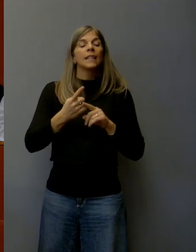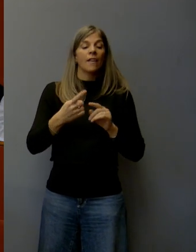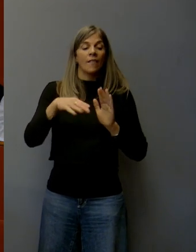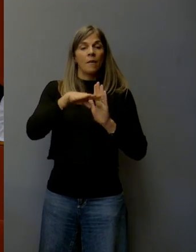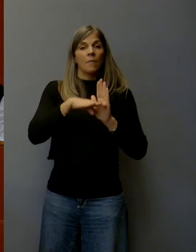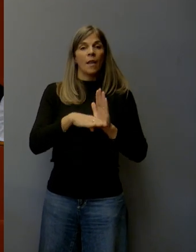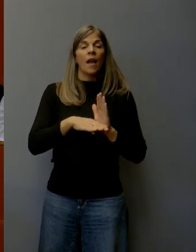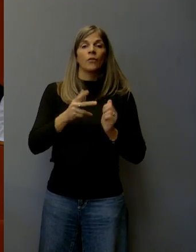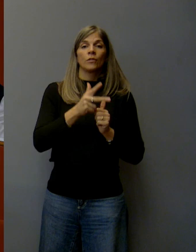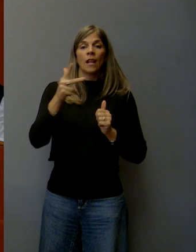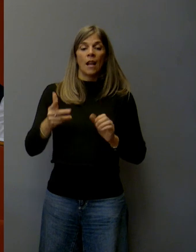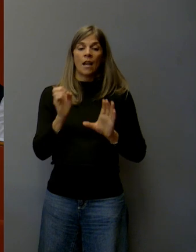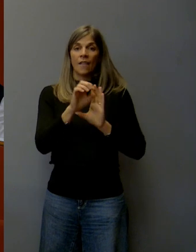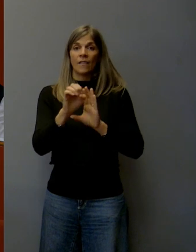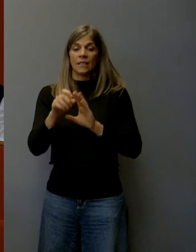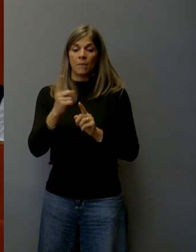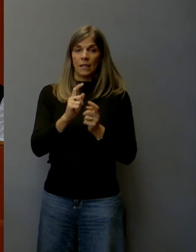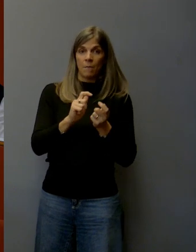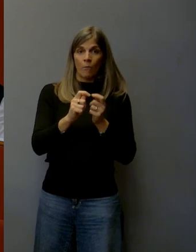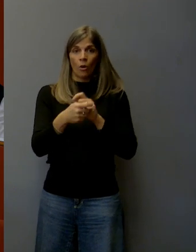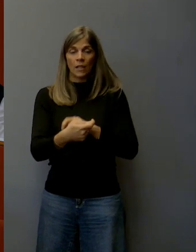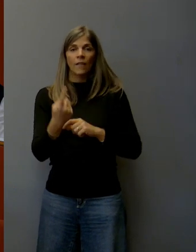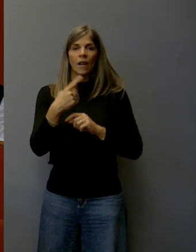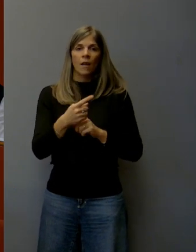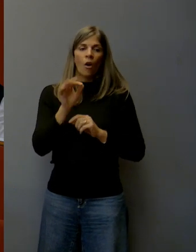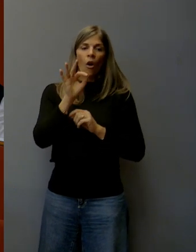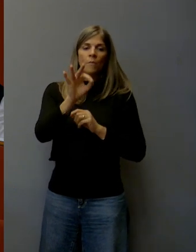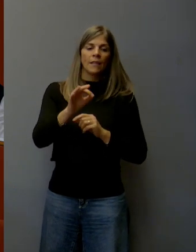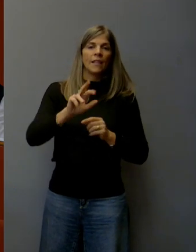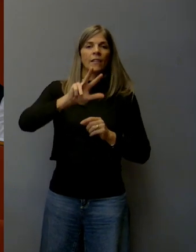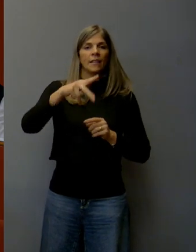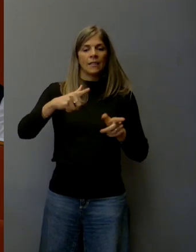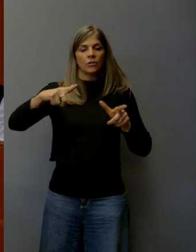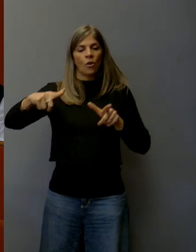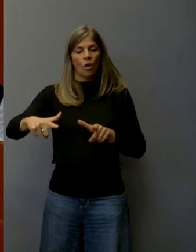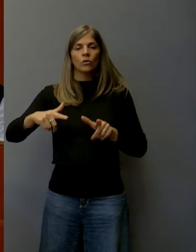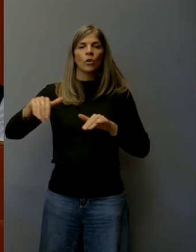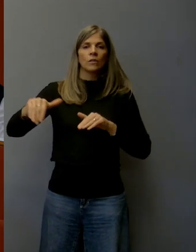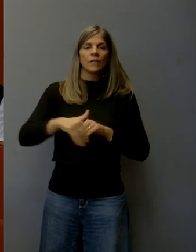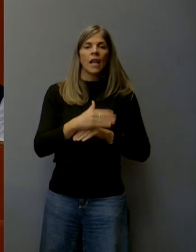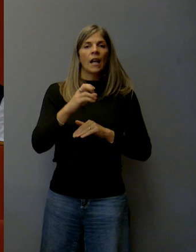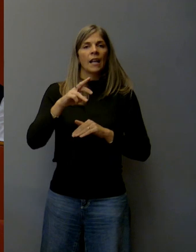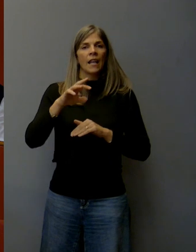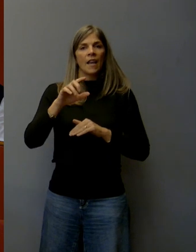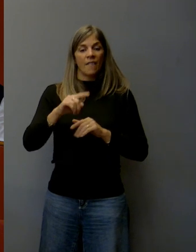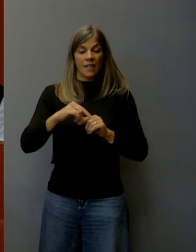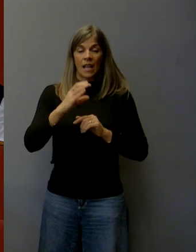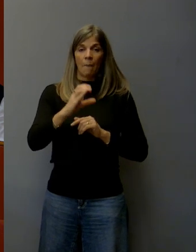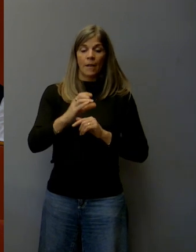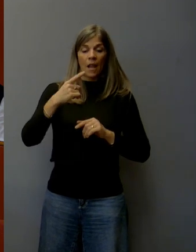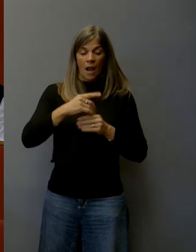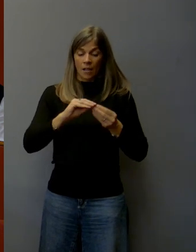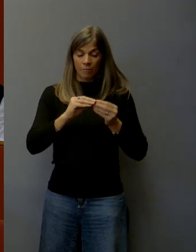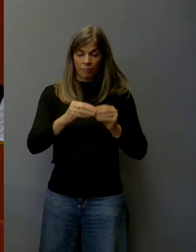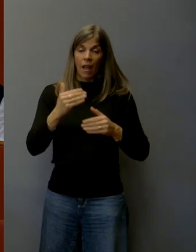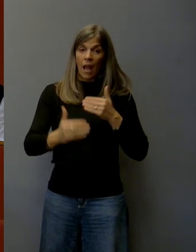al Piano Triennale di investimenti al fine sollecitare la realizzazione del terzo Lotto la strada di le zampe nave al fine di verificare che